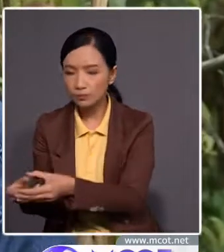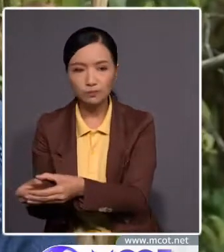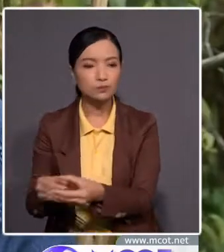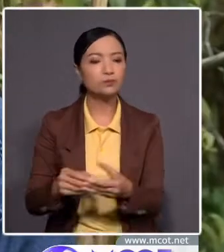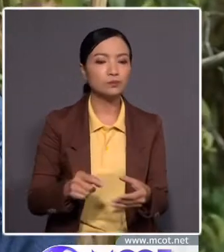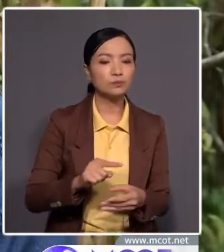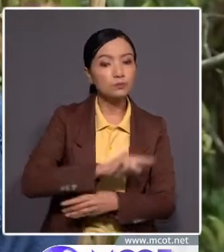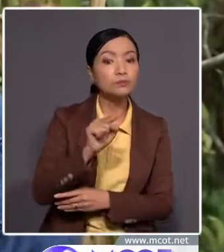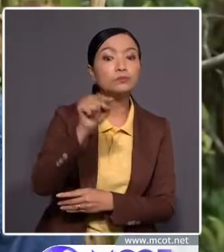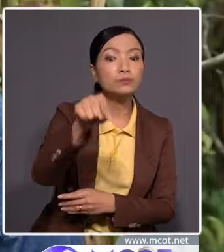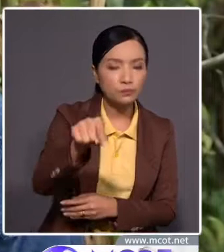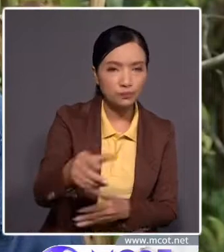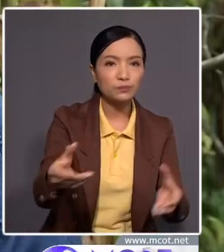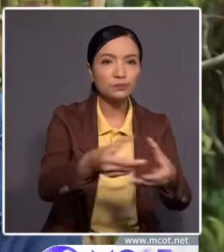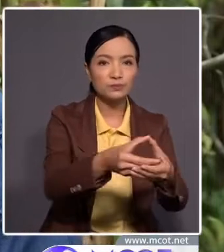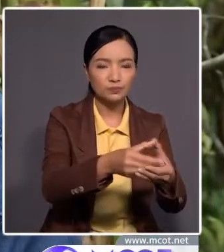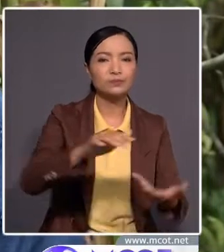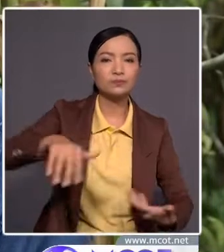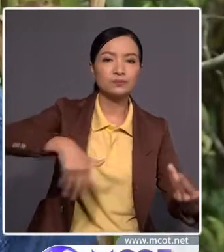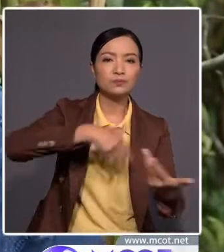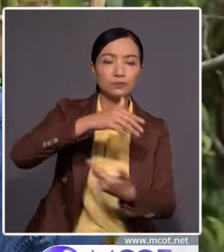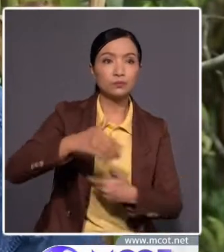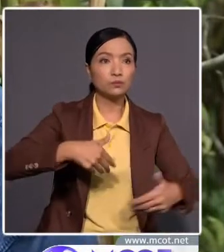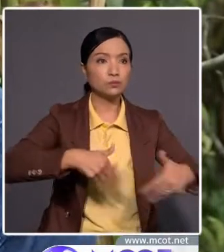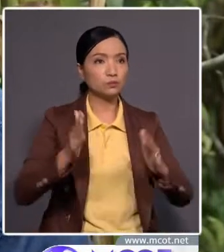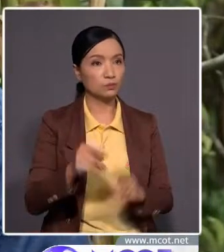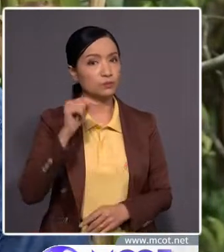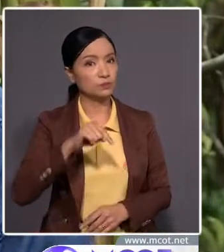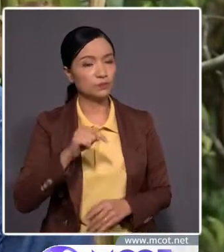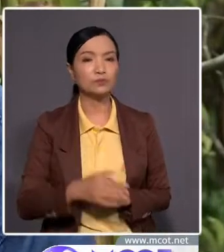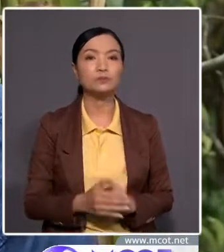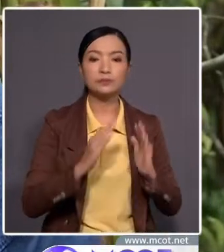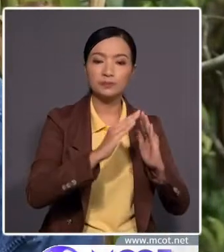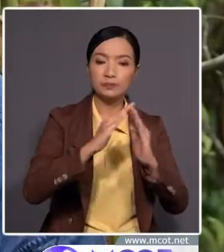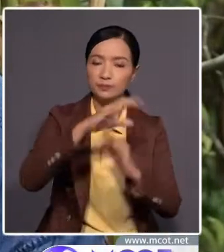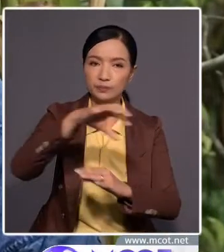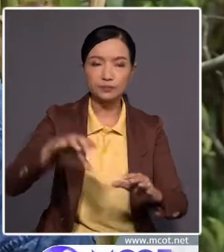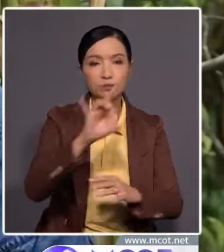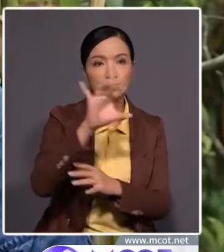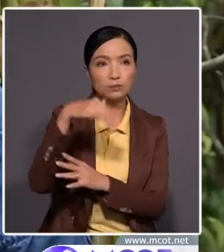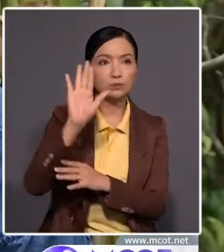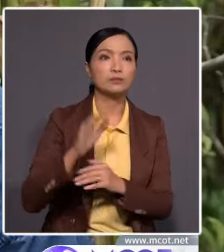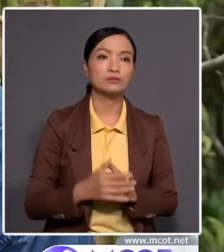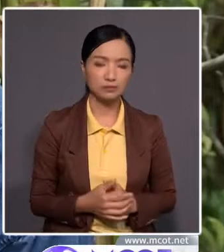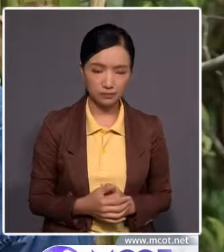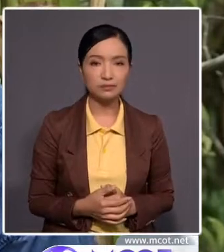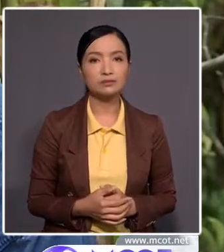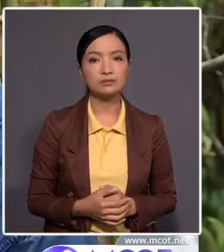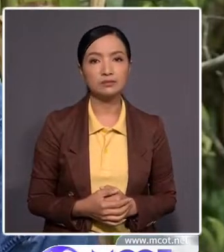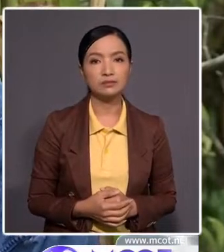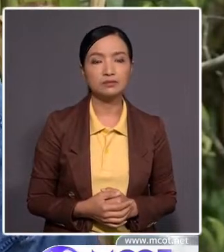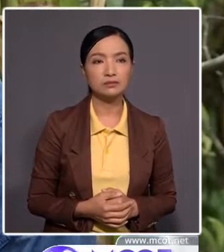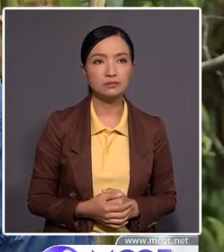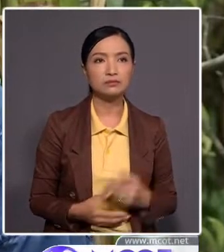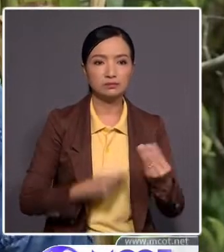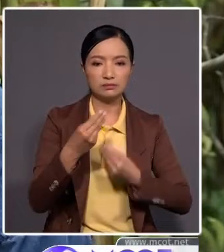นะครับแล้วก็ปัญหาด้านการตลาดไม่มีเพราะว่าดูจากชาวบ้านที่นี่นะครับร้อยกว่าหลังคาเรือนแล้วเรามีการปลูกอย่างเงี้ยกระจายทั้งพื้นที่เนี่ยนะครับ